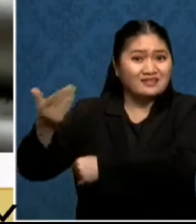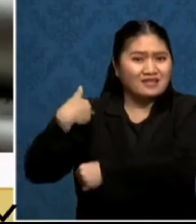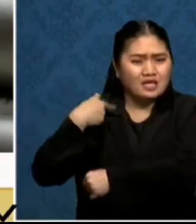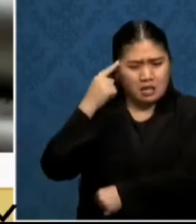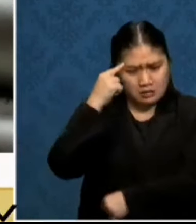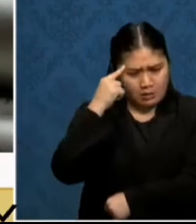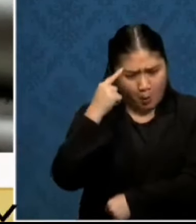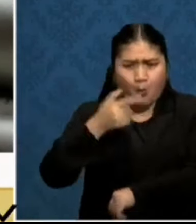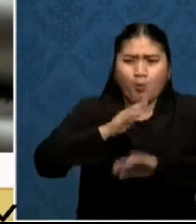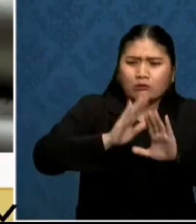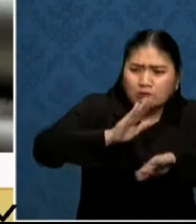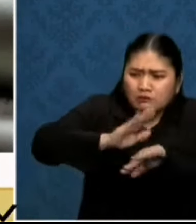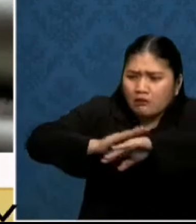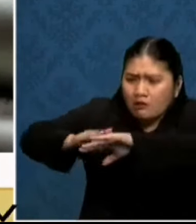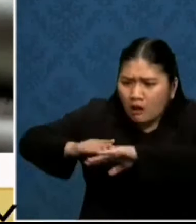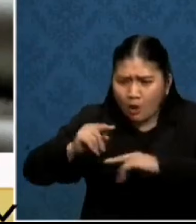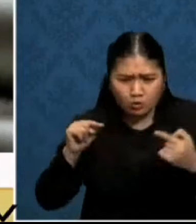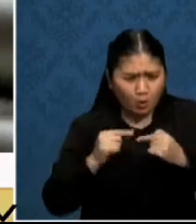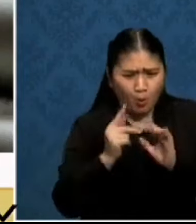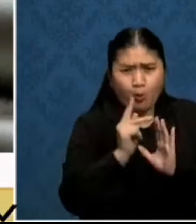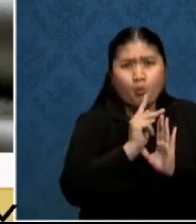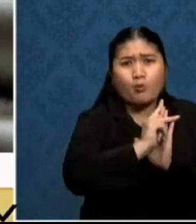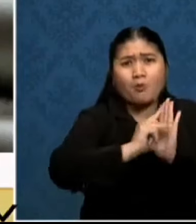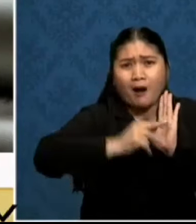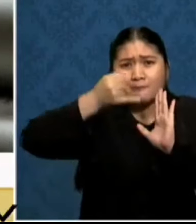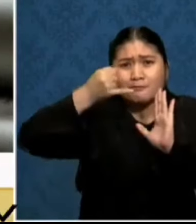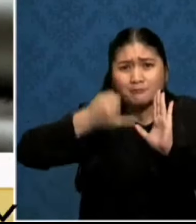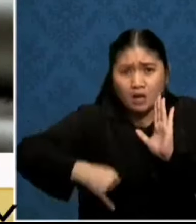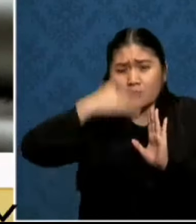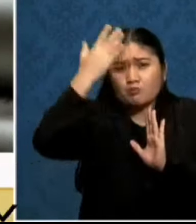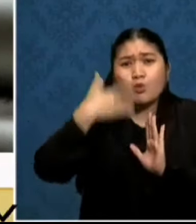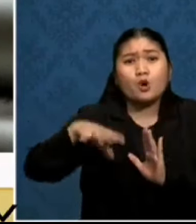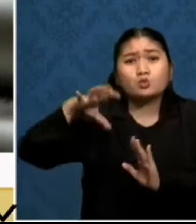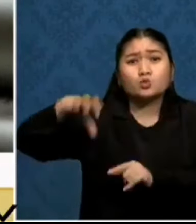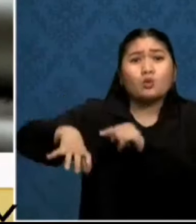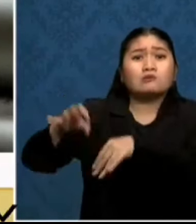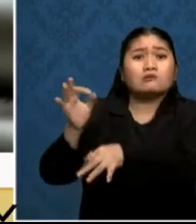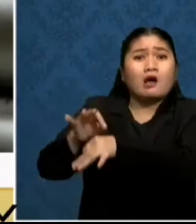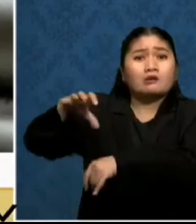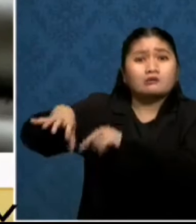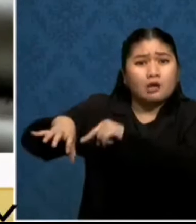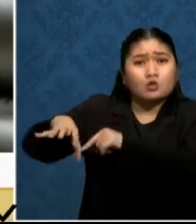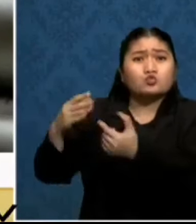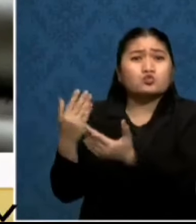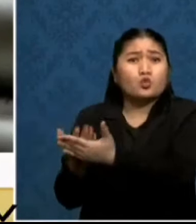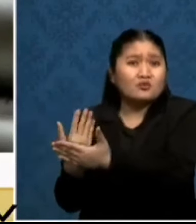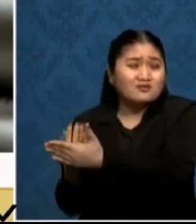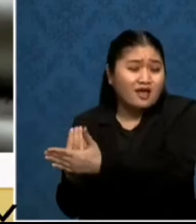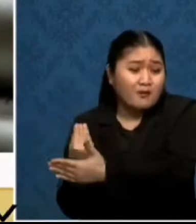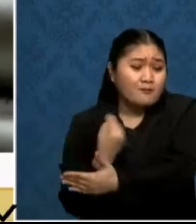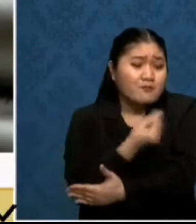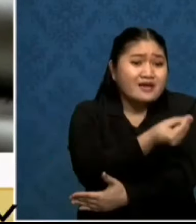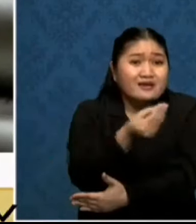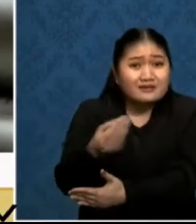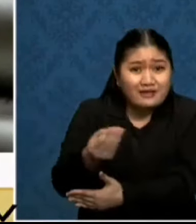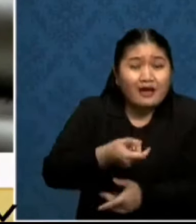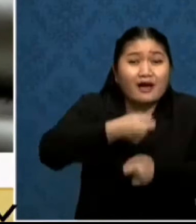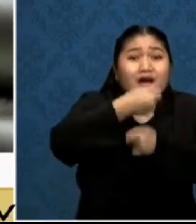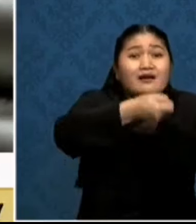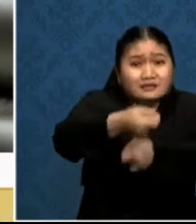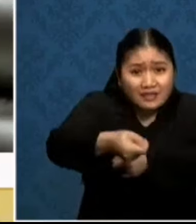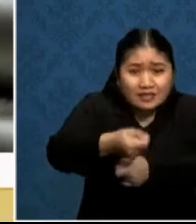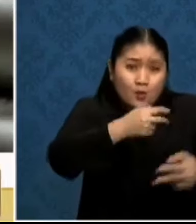เสี่ยงผิดกฎหมายเพราะเงินธกสมีไว้แจกเกษตรกรหรือดูแลเกษตรกร